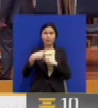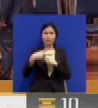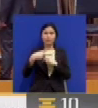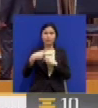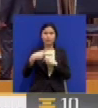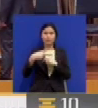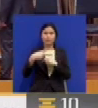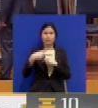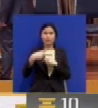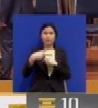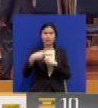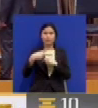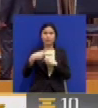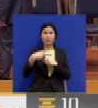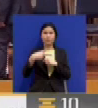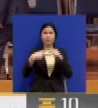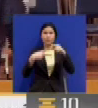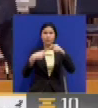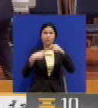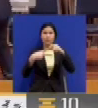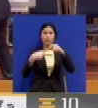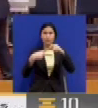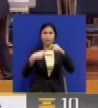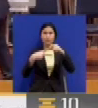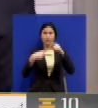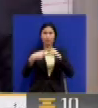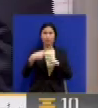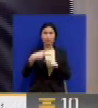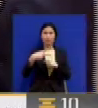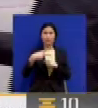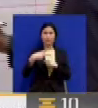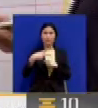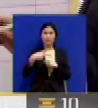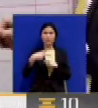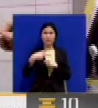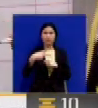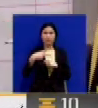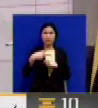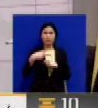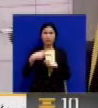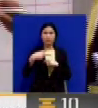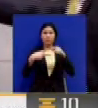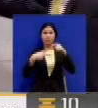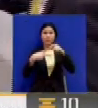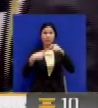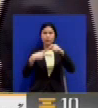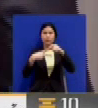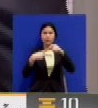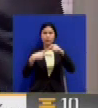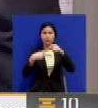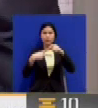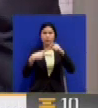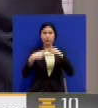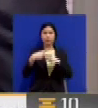าเรื่องเยอะนะนี่คือช้อยที่3 ทีนี้อีกขั้วนึงทำไงล่ะคะเห็นมีบางคนแบบหนีออกหลังประตูอะไร อีกขั้วนึงก็เ